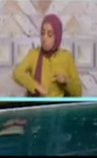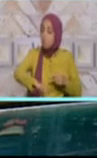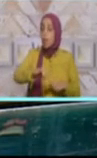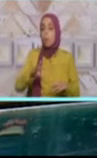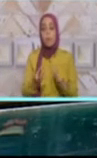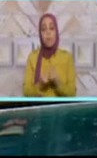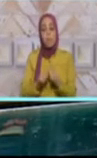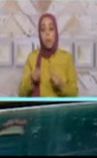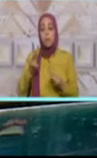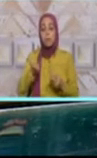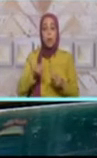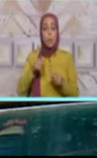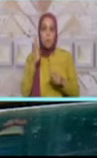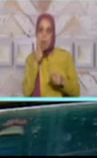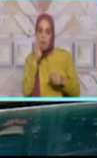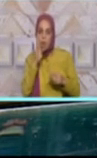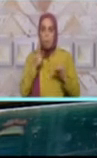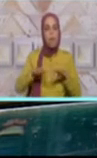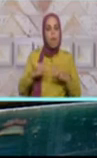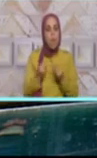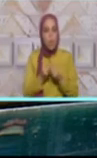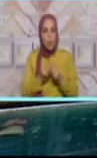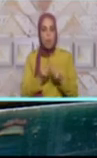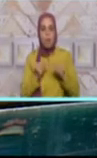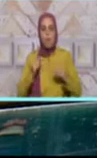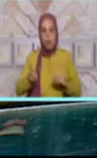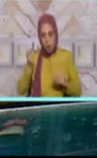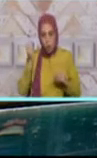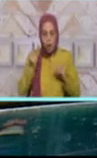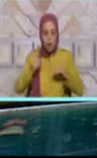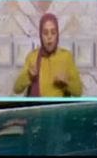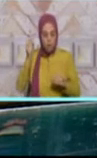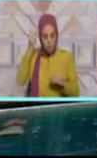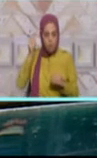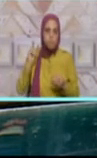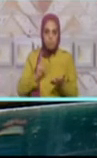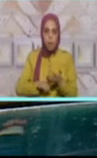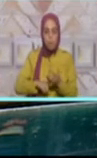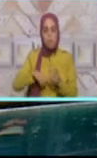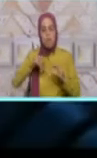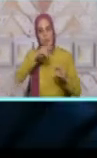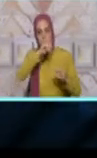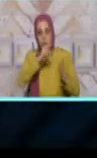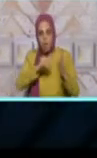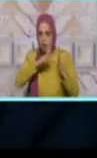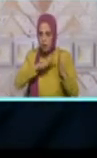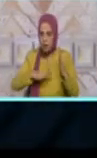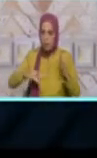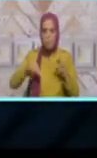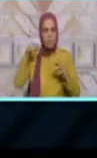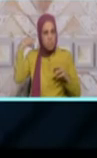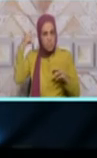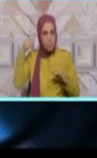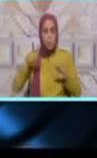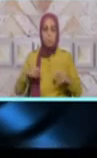كان في مطالب العلماء والخبراء في الاستثمارات في هذا الأمر، انه كانت الرمال السوداء اما تلقى في الارض او في البحر او